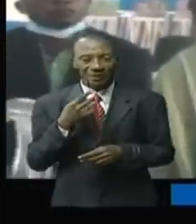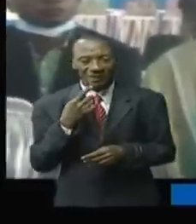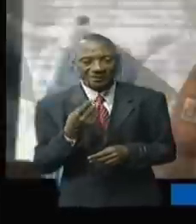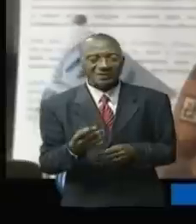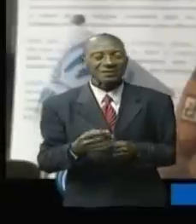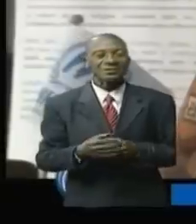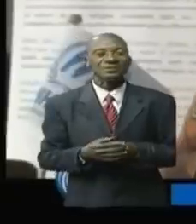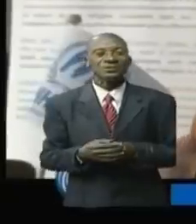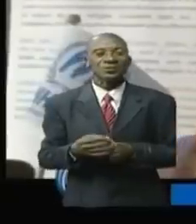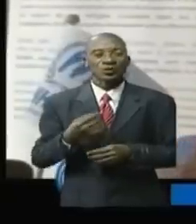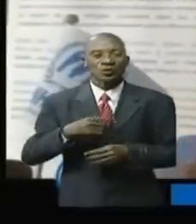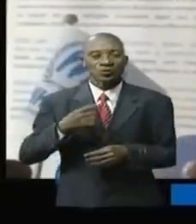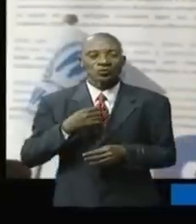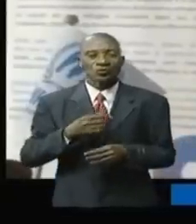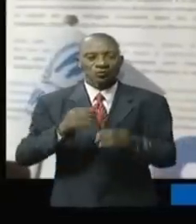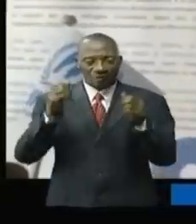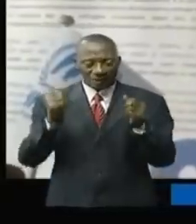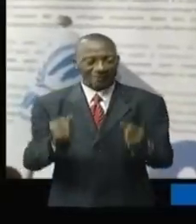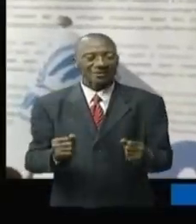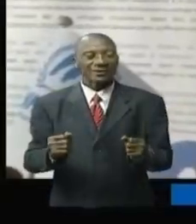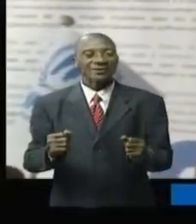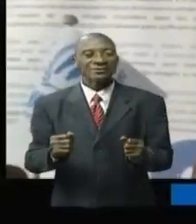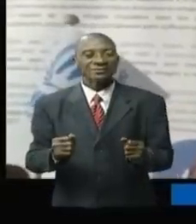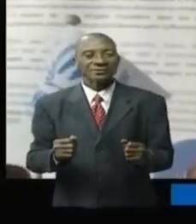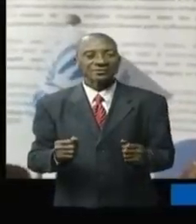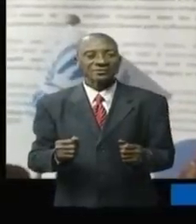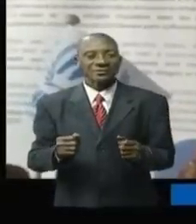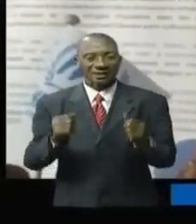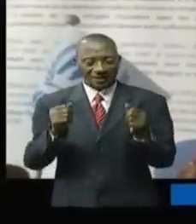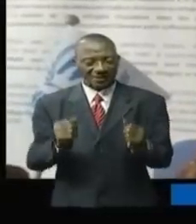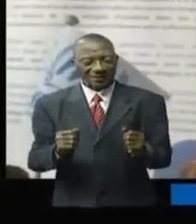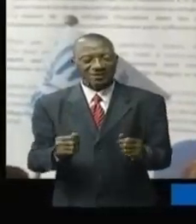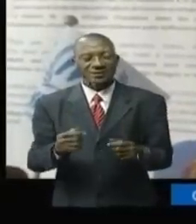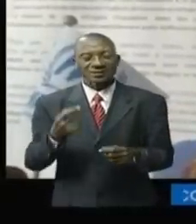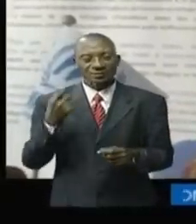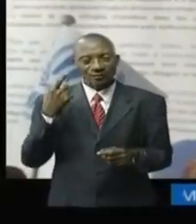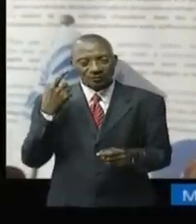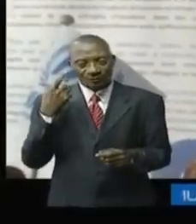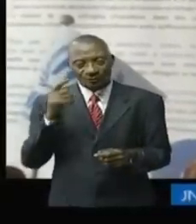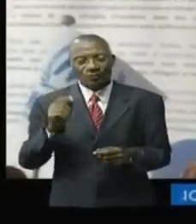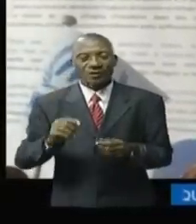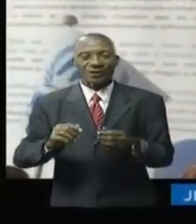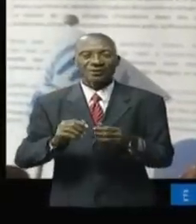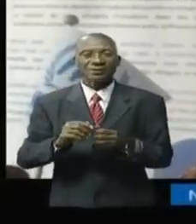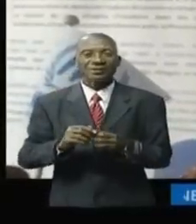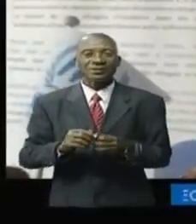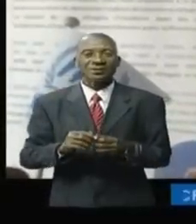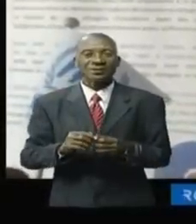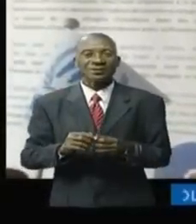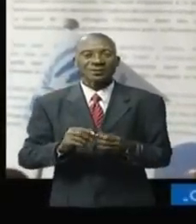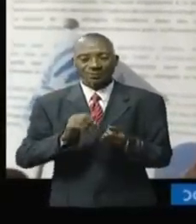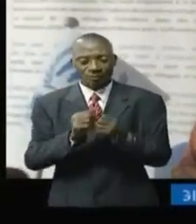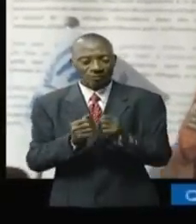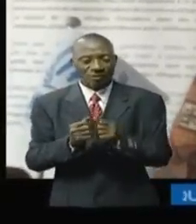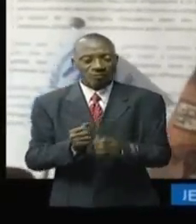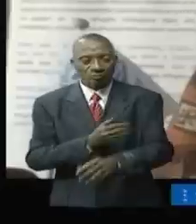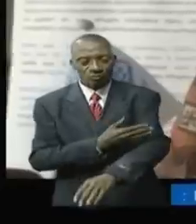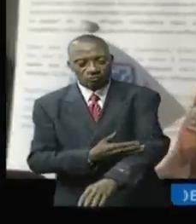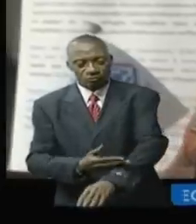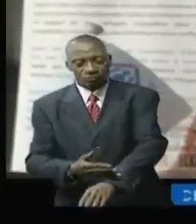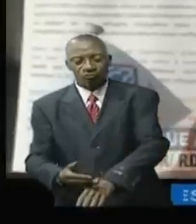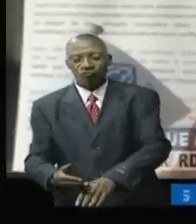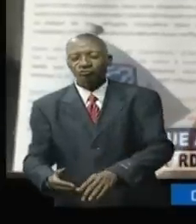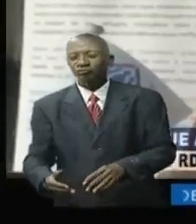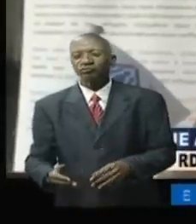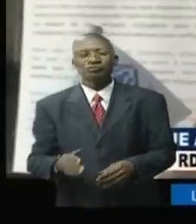éléments pour pouvoir faire quelque chose là-dessus. Je ne peux que lancer des appels aux parties prenantes pour